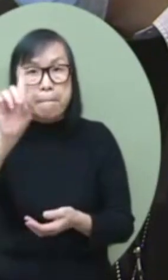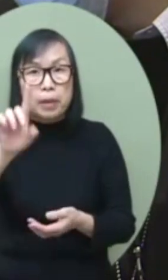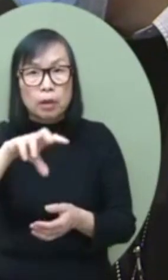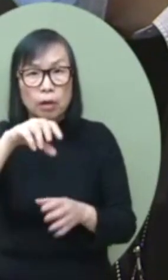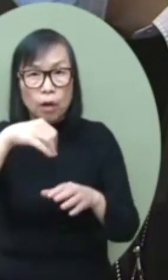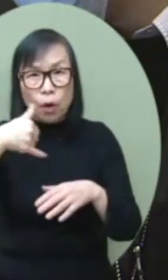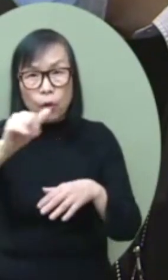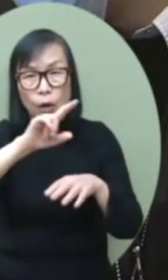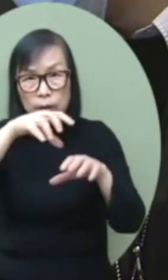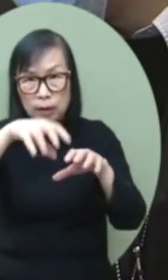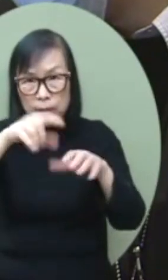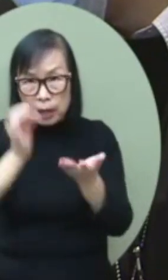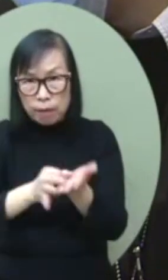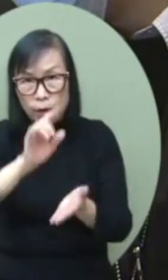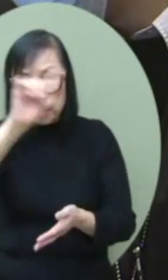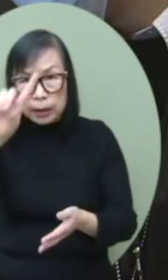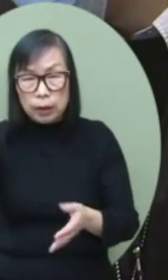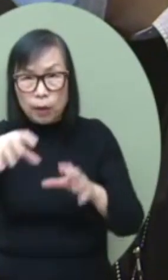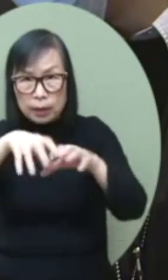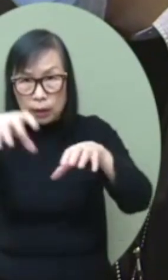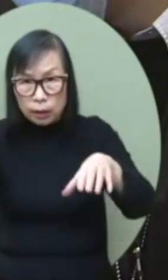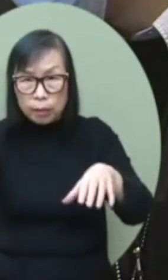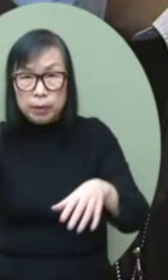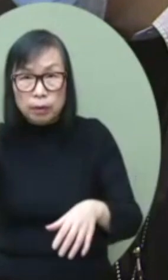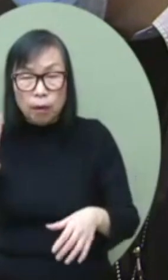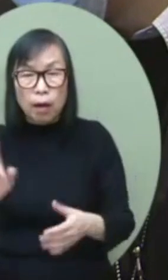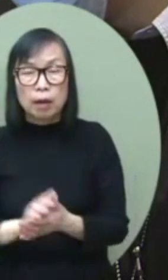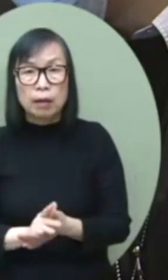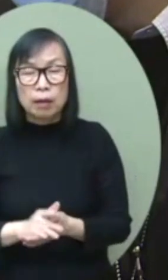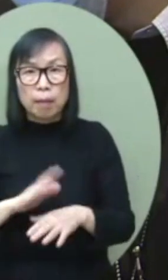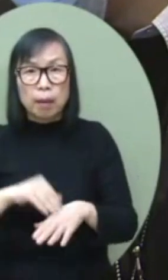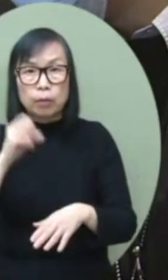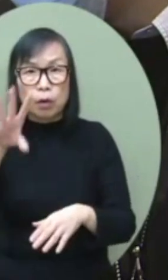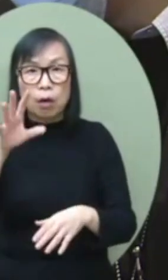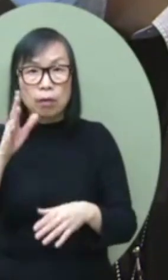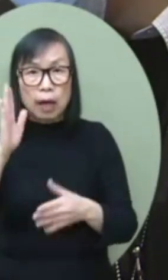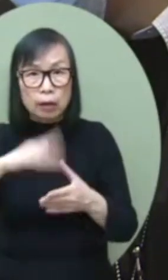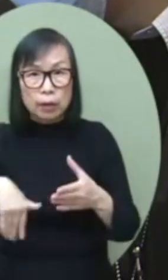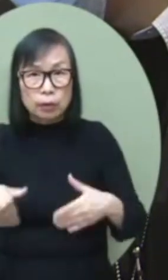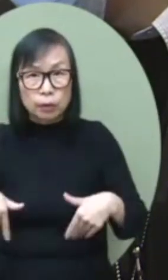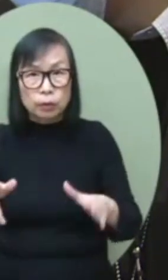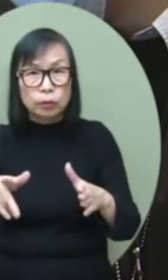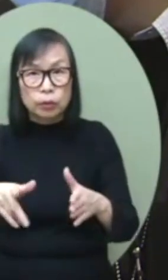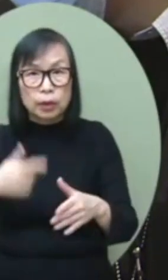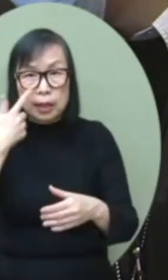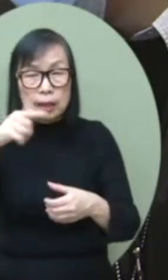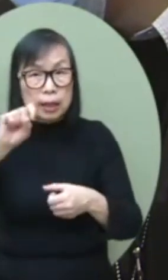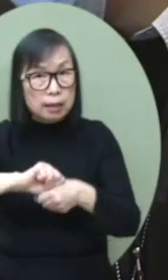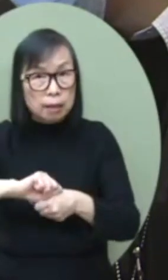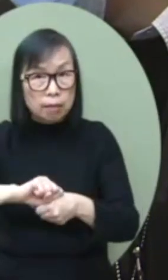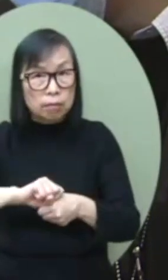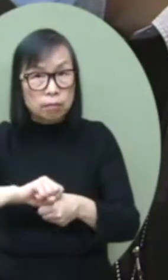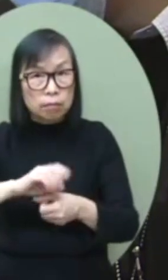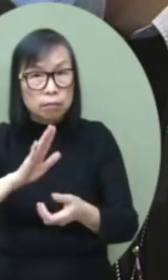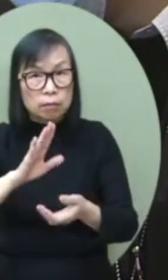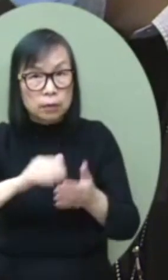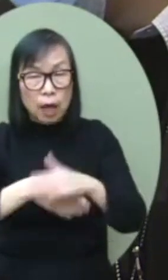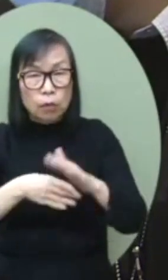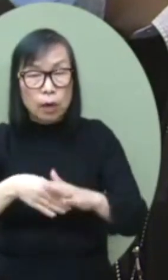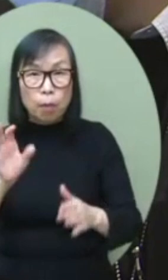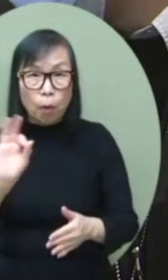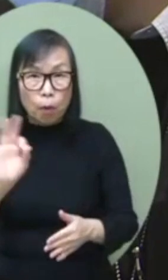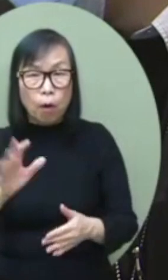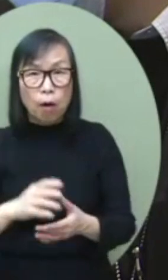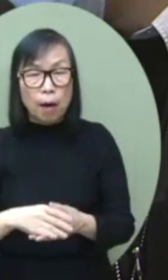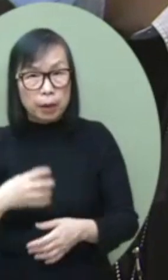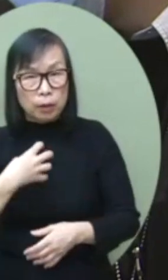冇去過邊啲地方或者邊區咁樣樣？同埋即係啱啱講到話葵涌村嗰邊其實都冇新增嘅一個單位啦，咁即係